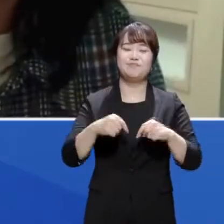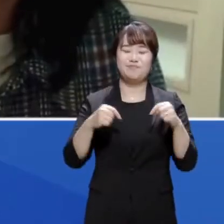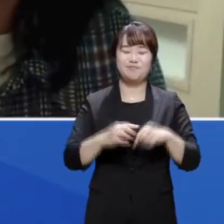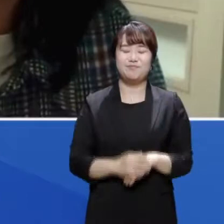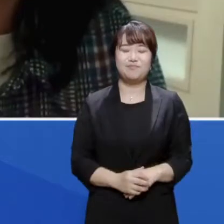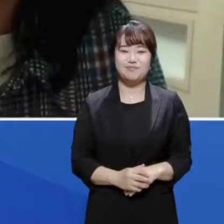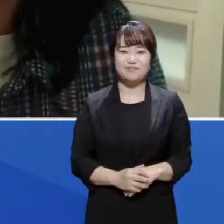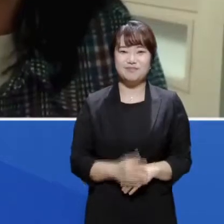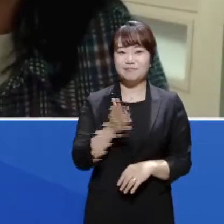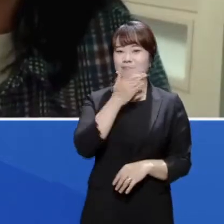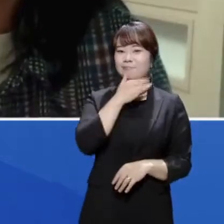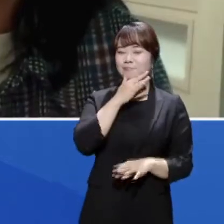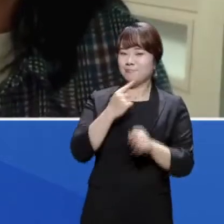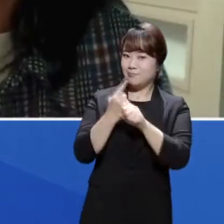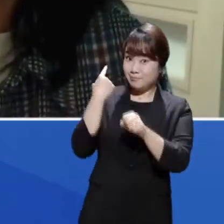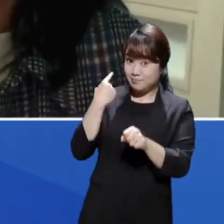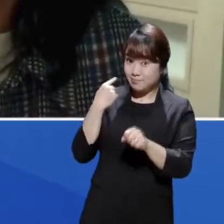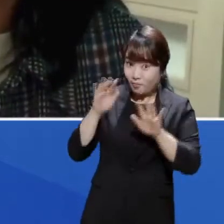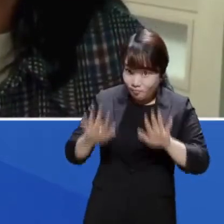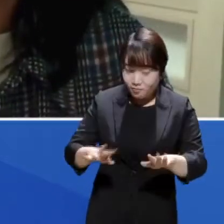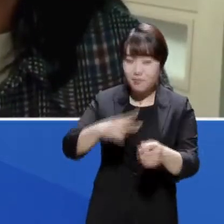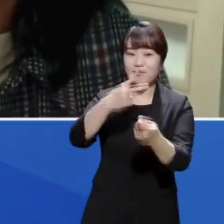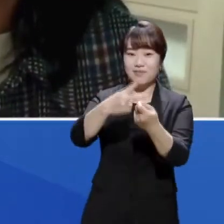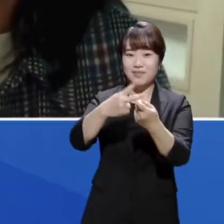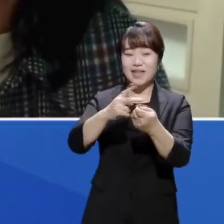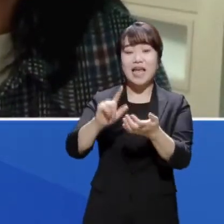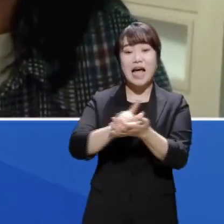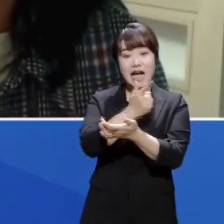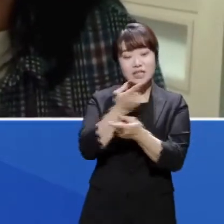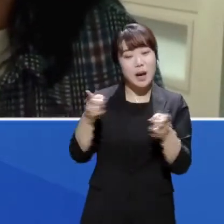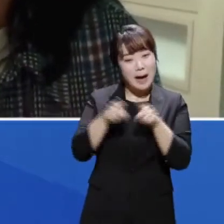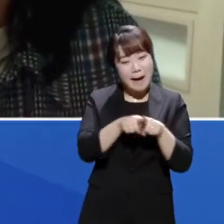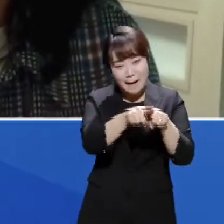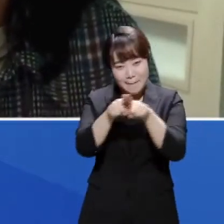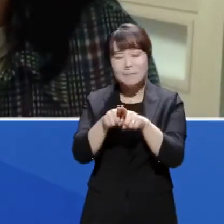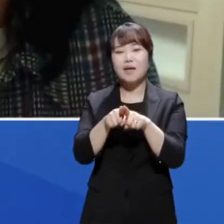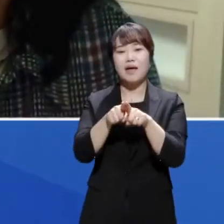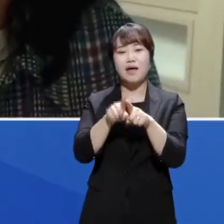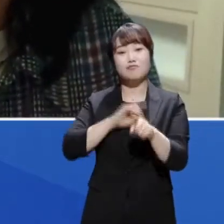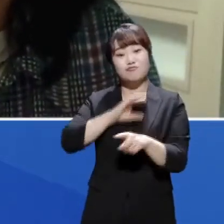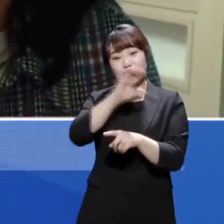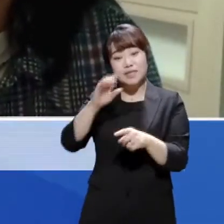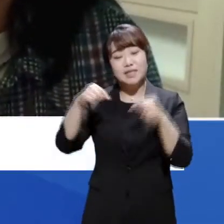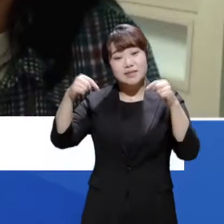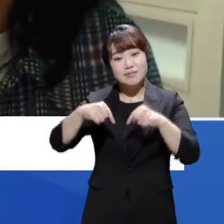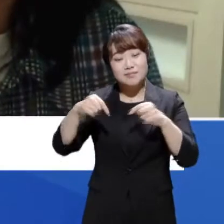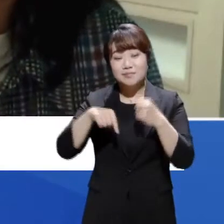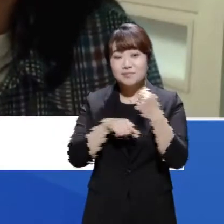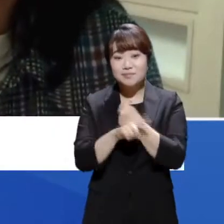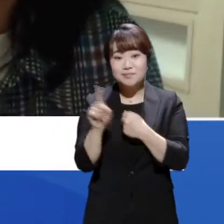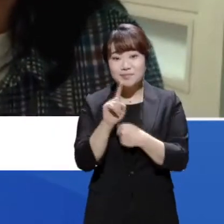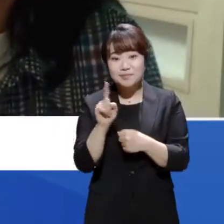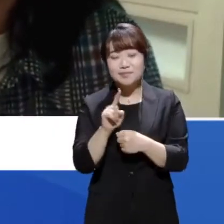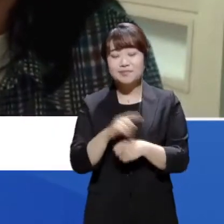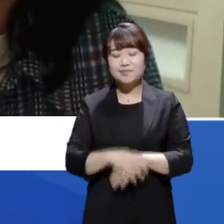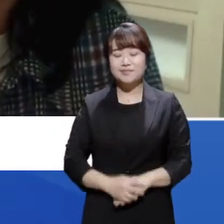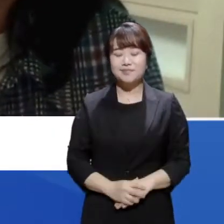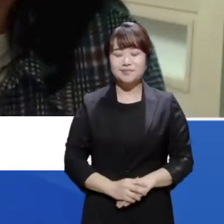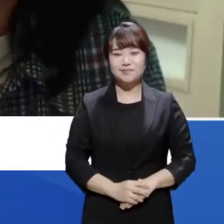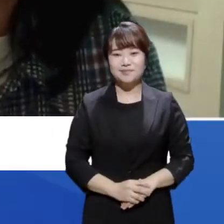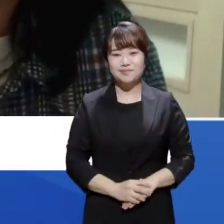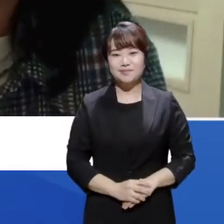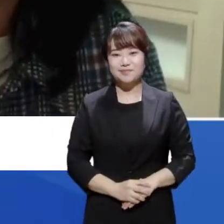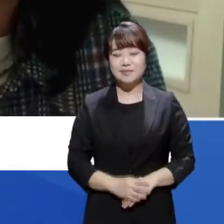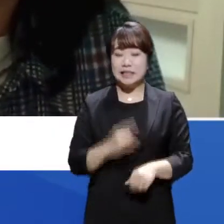네, 지난해에 이어서 올해까지 이어졌는데 올해 강서동행 컨퍼런스의 주요 내용도 좀 궁금합니다.